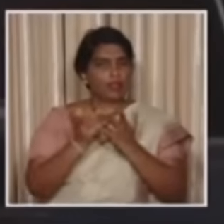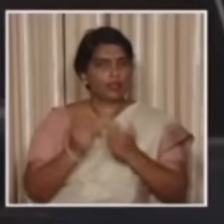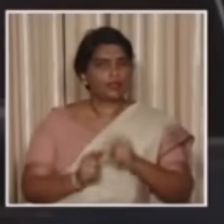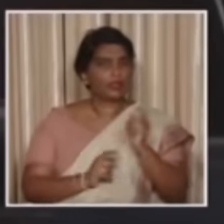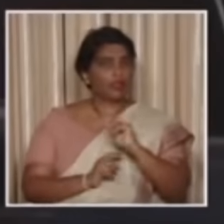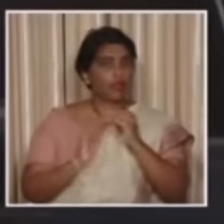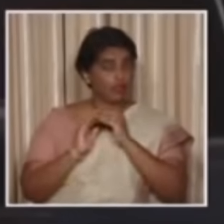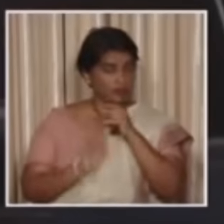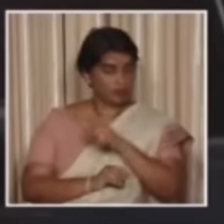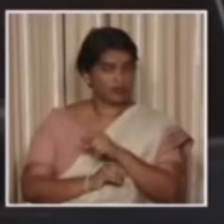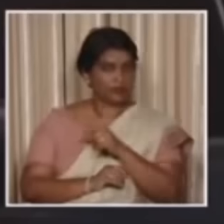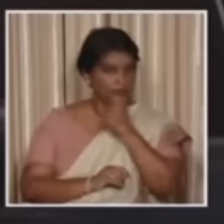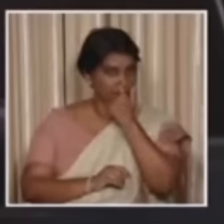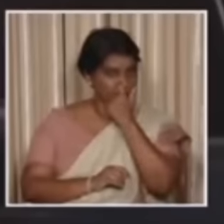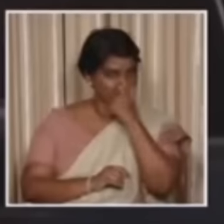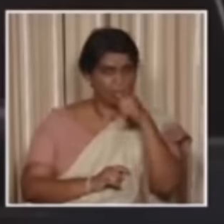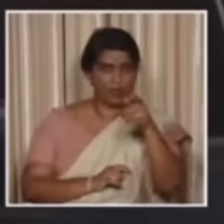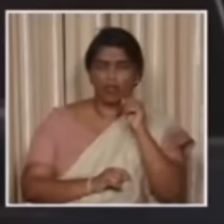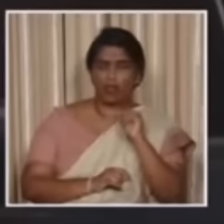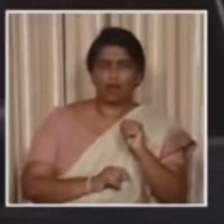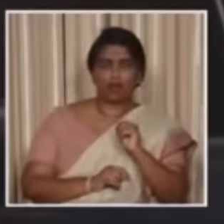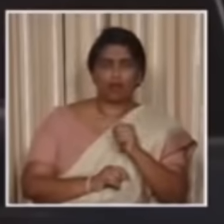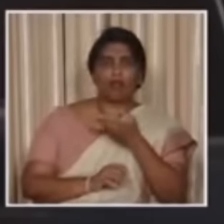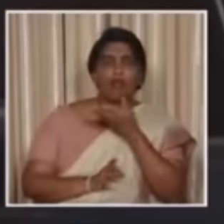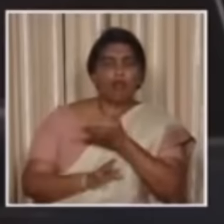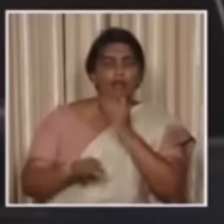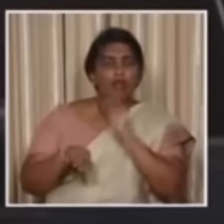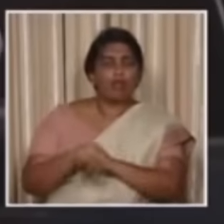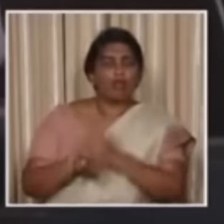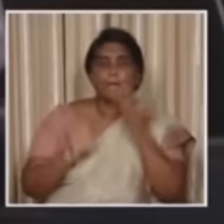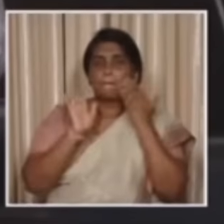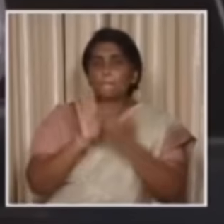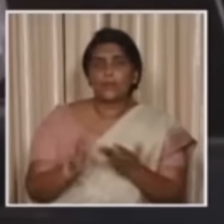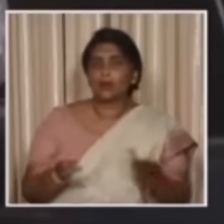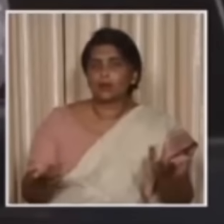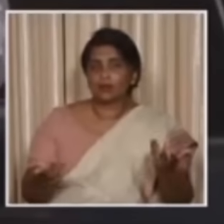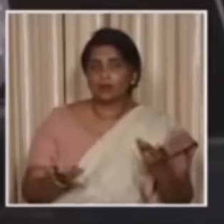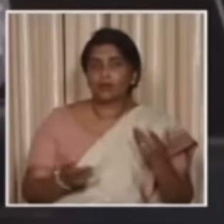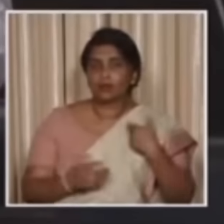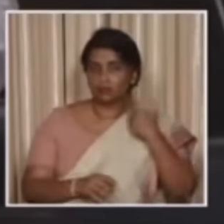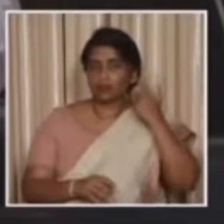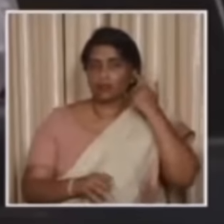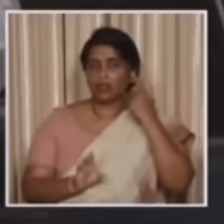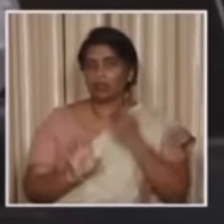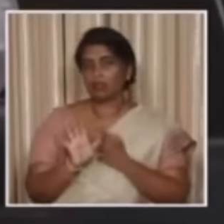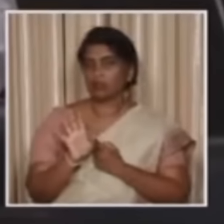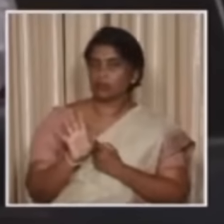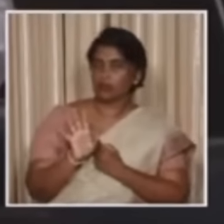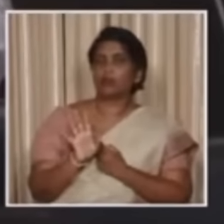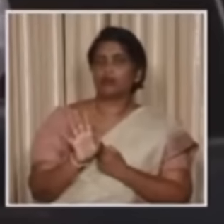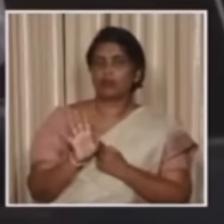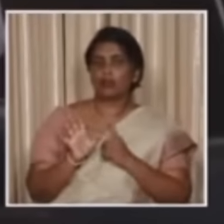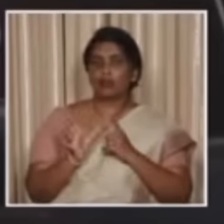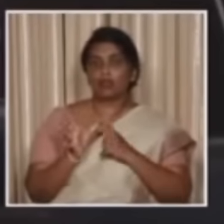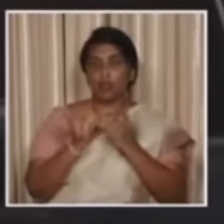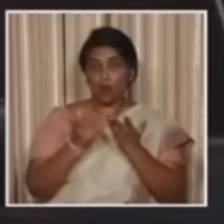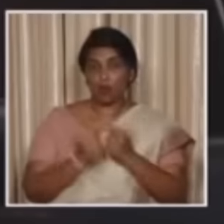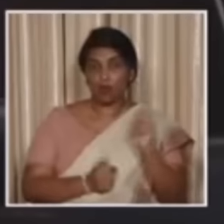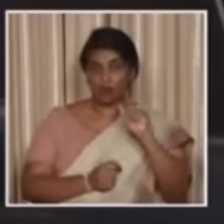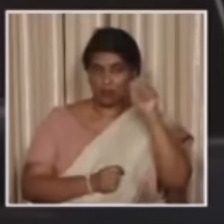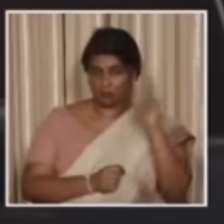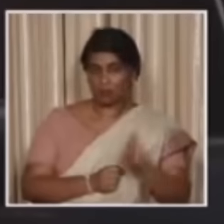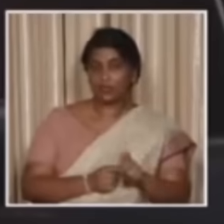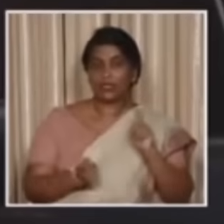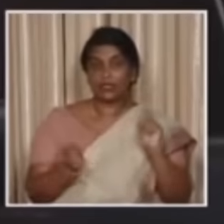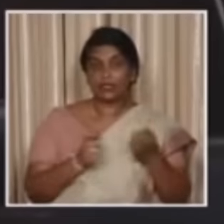डिपार्टमेंट वाला कोहमद हेमेका तीन वकील उपकरा मट मत का तरुण विघन निलधारी बहु